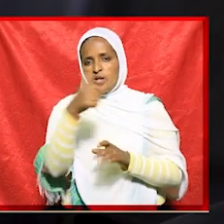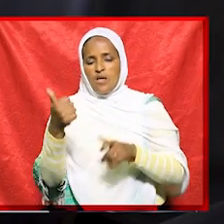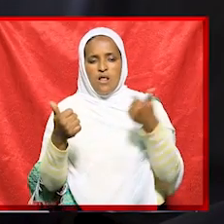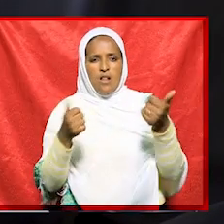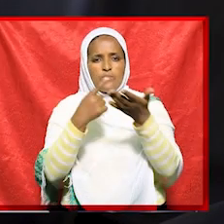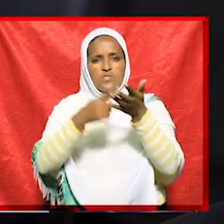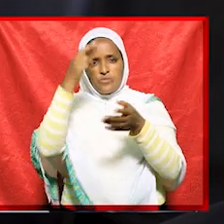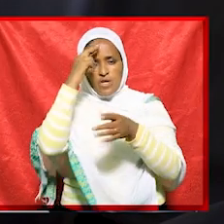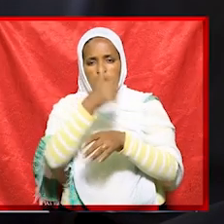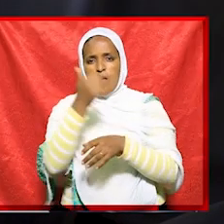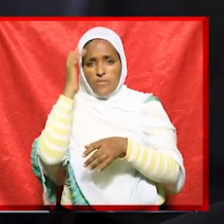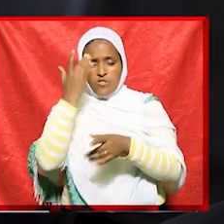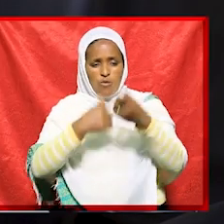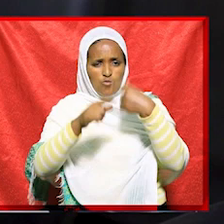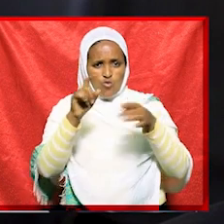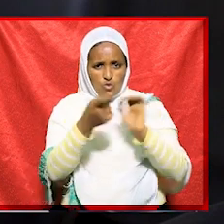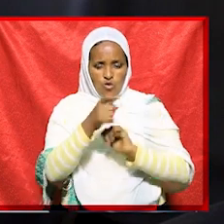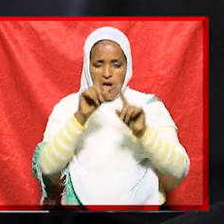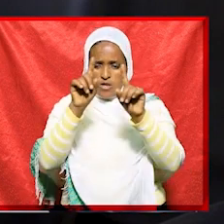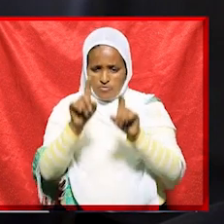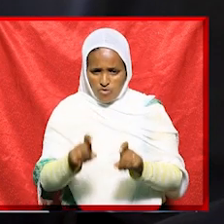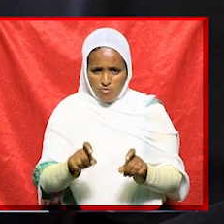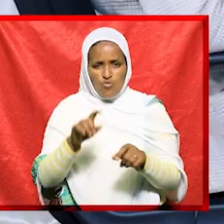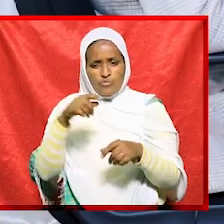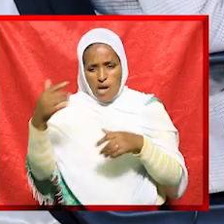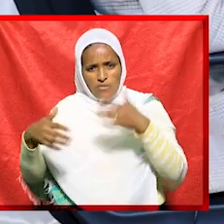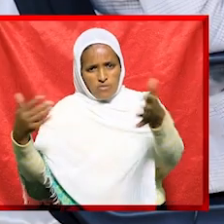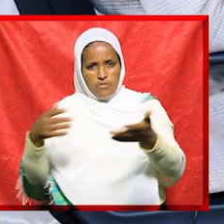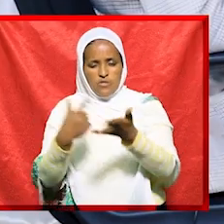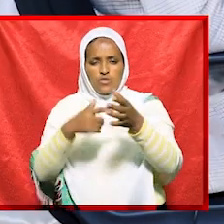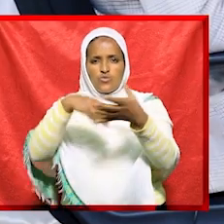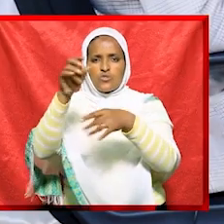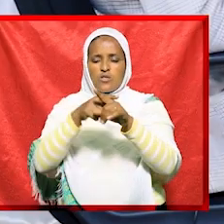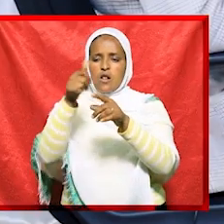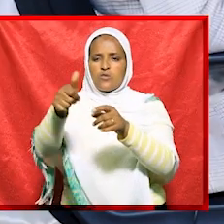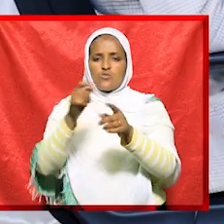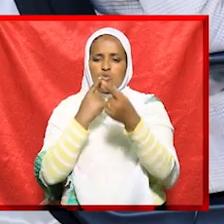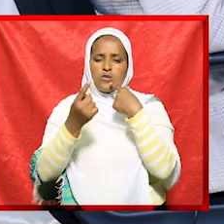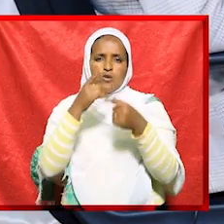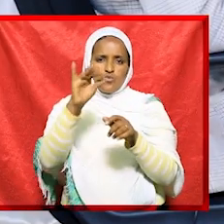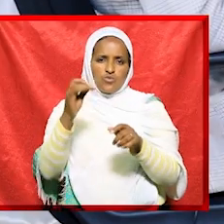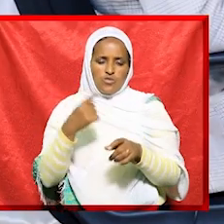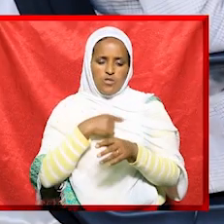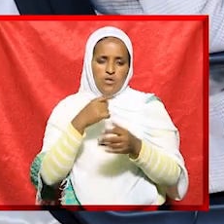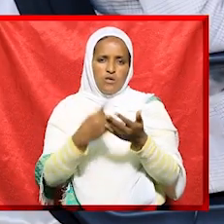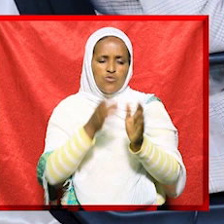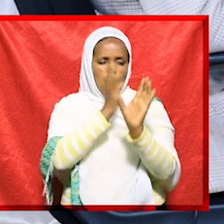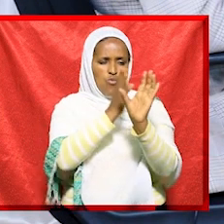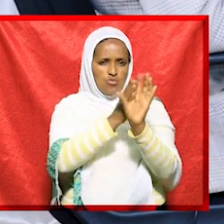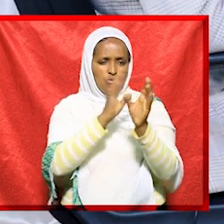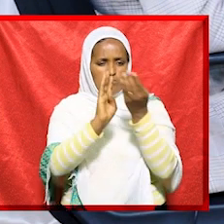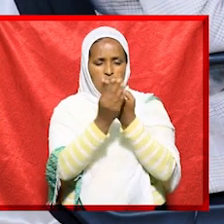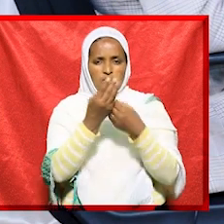የለም ሌላ ሌላ ሌላ በዚህ ምክንያት ሌላ በሽታ መጥቶ እንደሆነ አስመርምሪው ምናምን ምናምን ከዚህ ውጪ ግን እናንተ ራሳችሁ